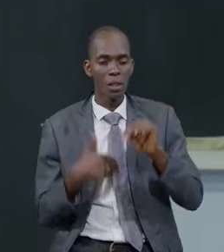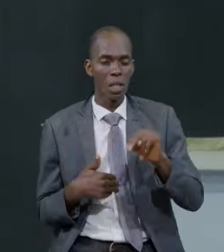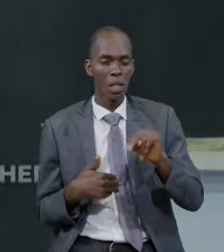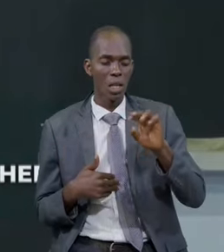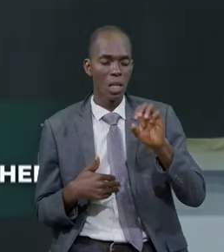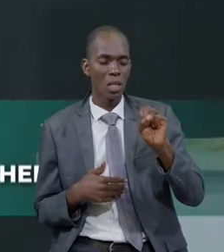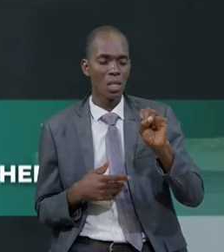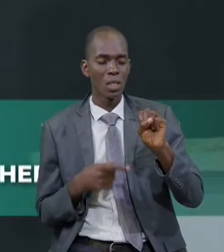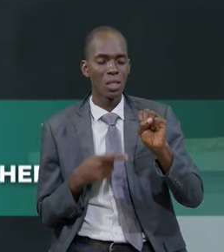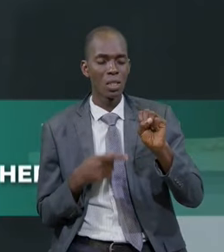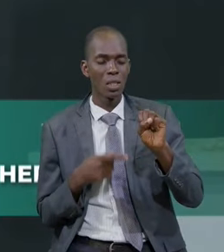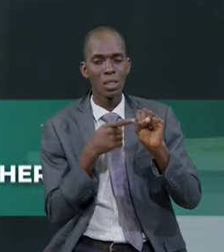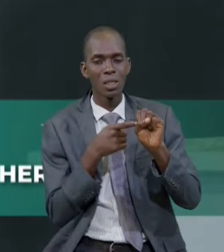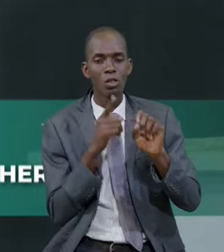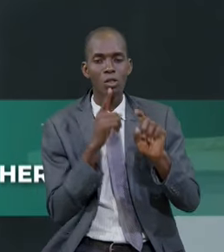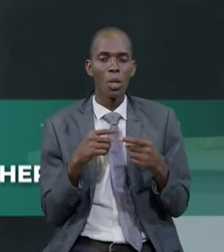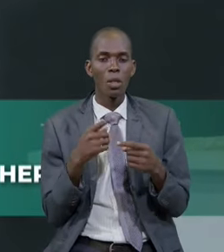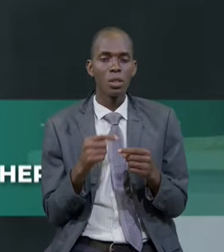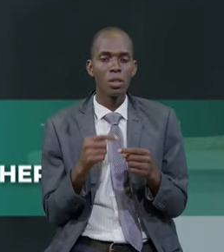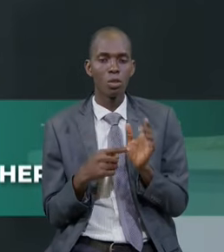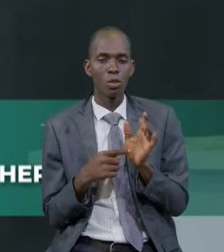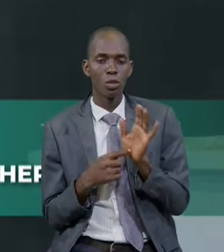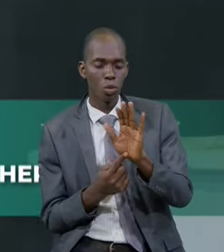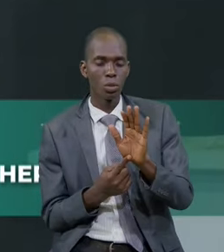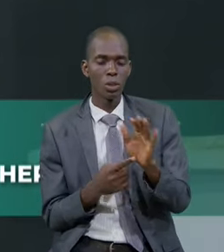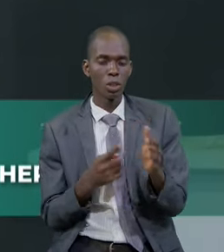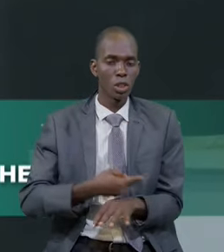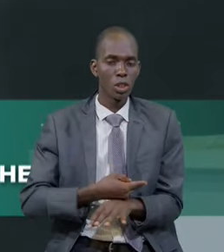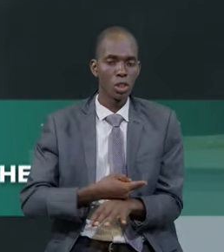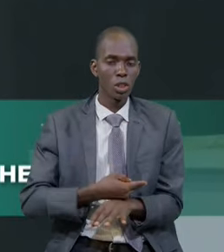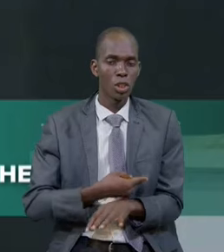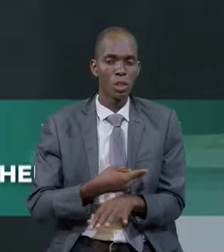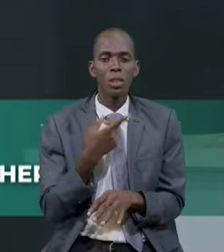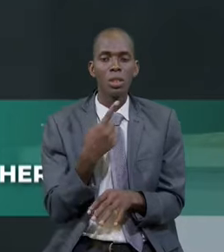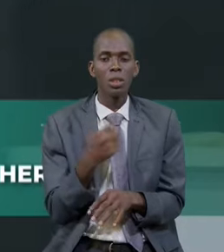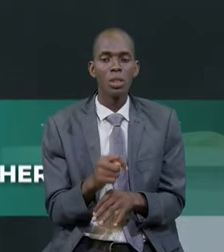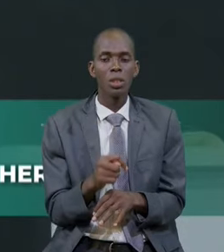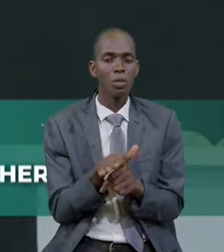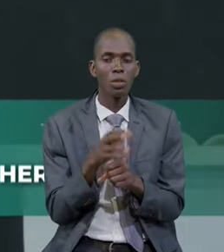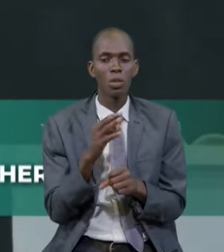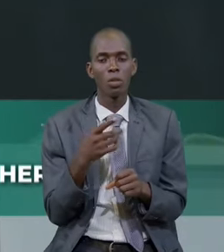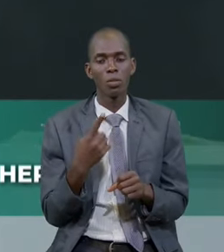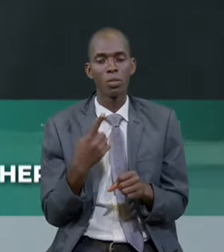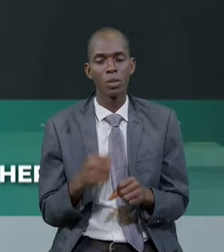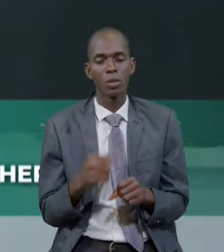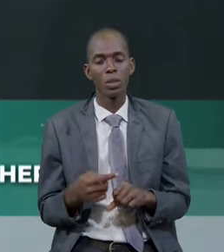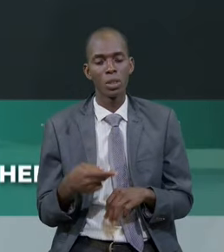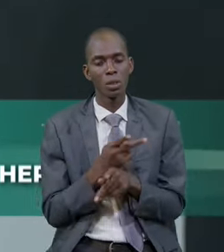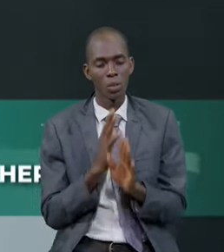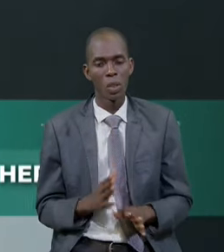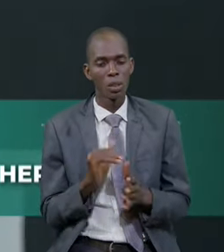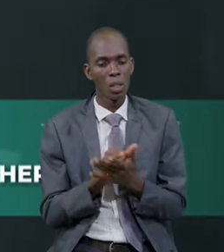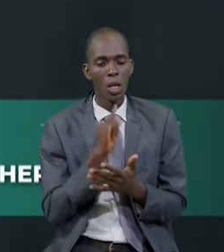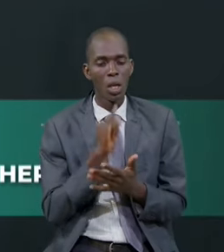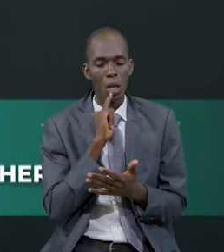parle, montrer aux brebis la suffisance du berger. C'est ce que David a fait. C'est comme